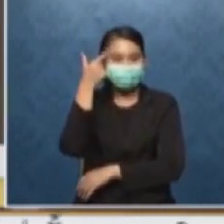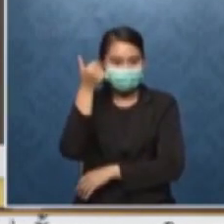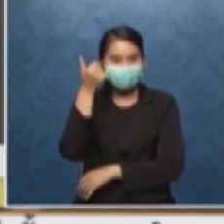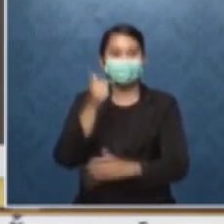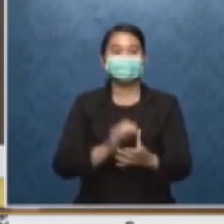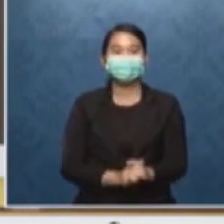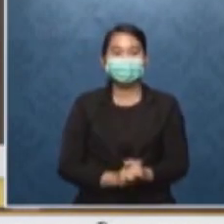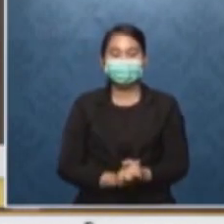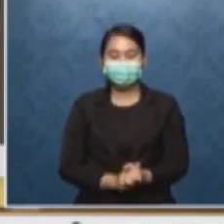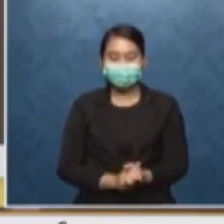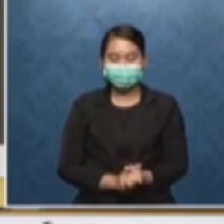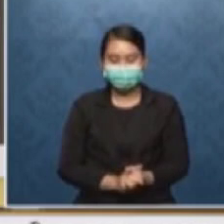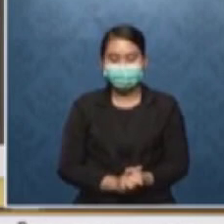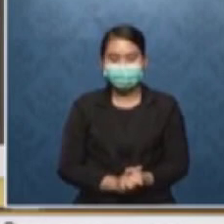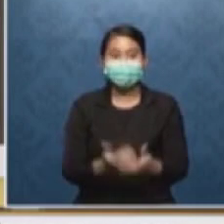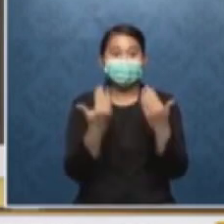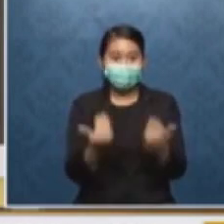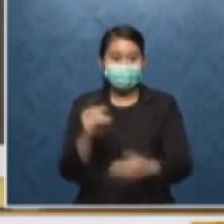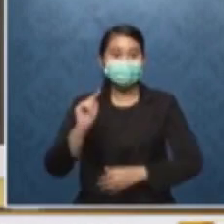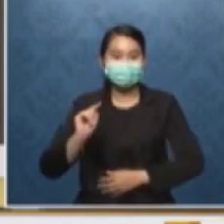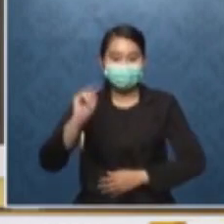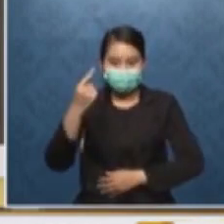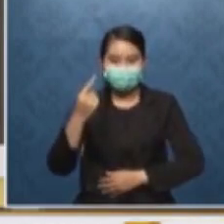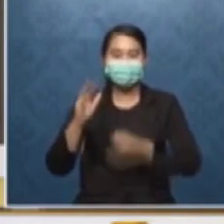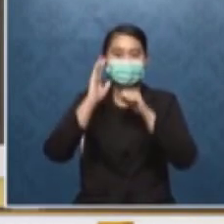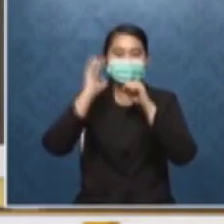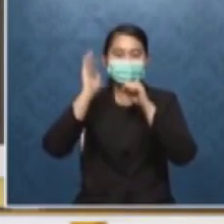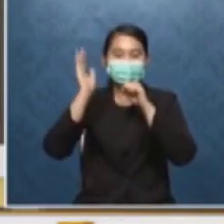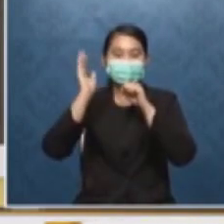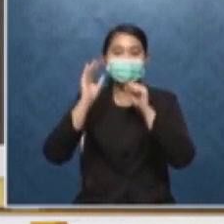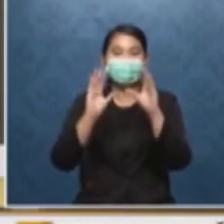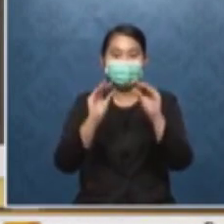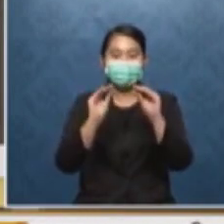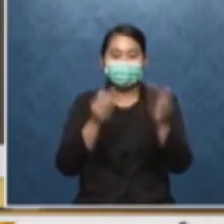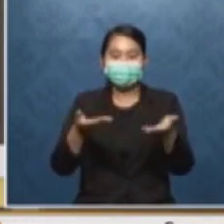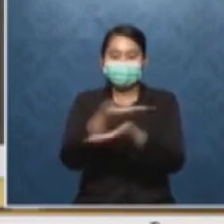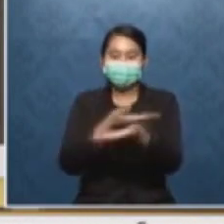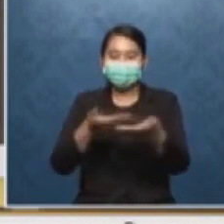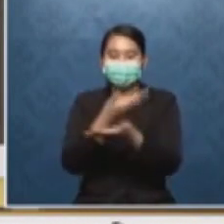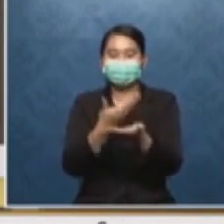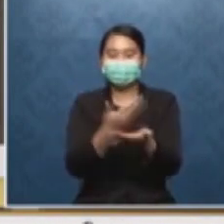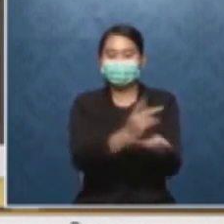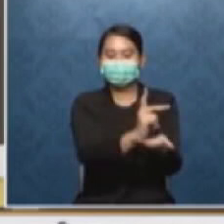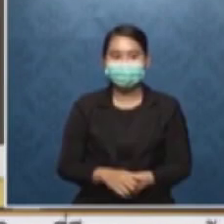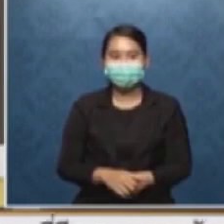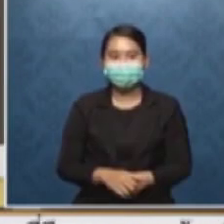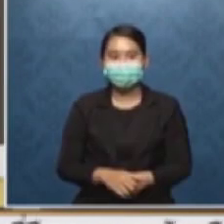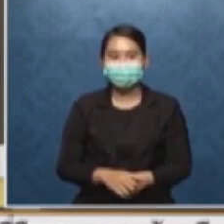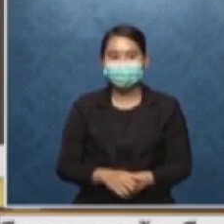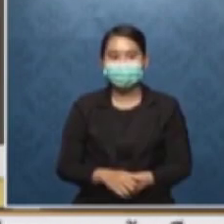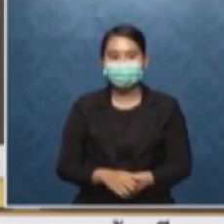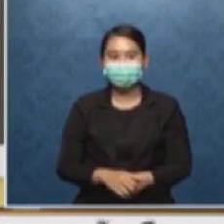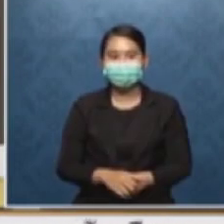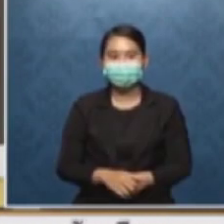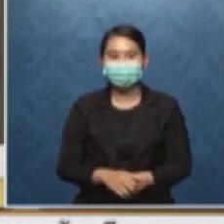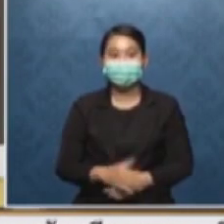และวันนี้เป็นอีกครั้งที่เราต้องมาอภิปรายขอพรกเงินกู้ 5แสนล้านบาทก่อนอื่น